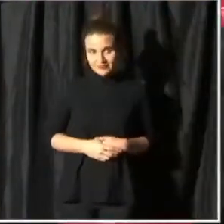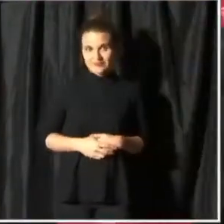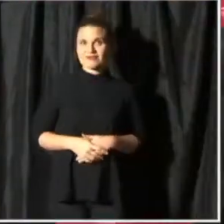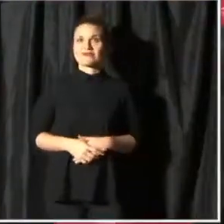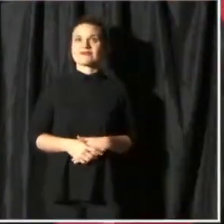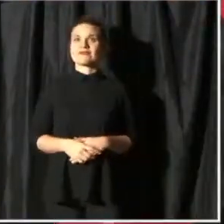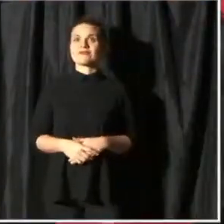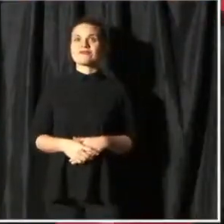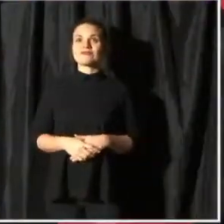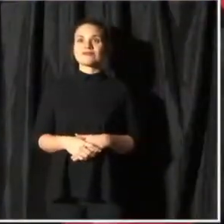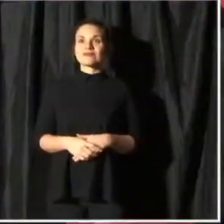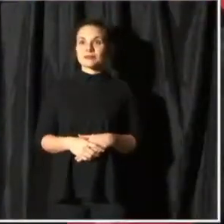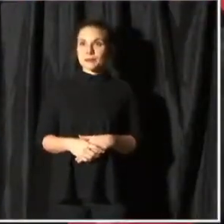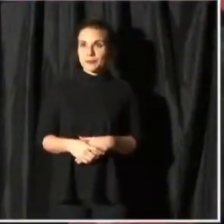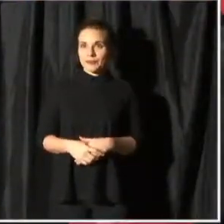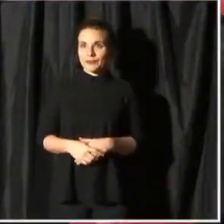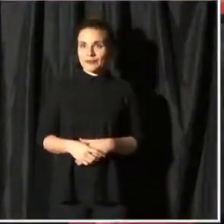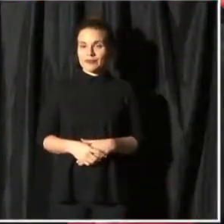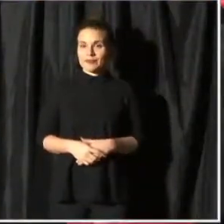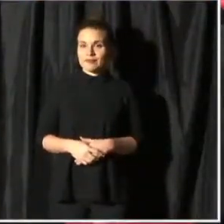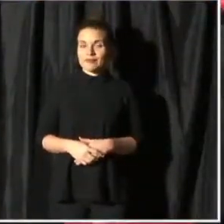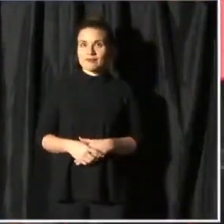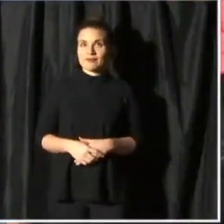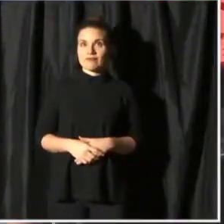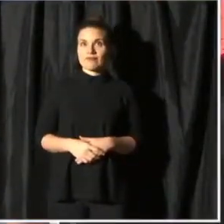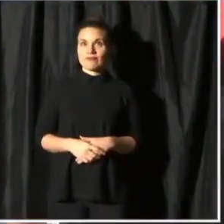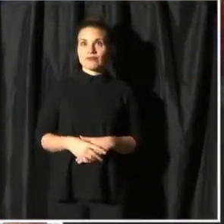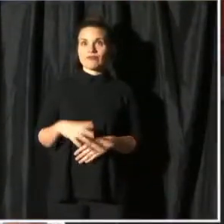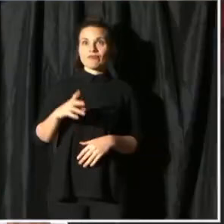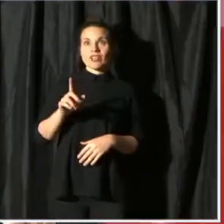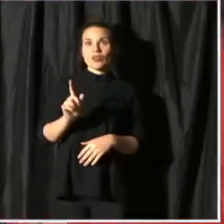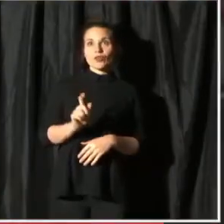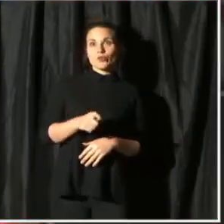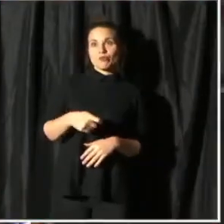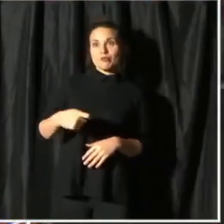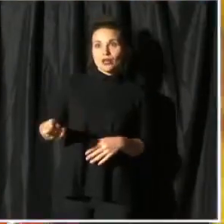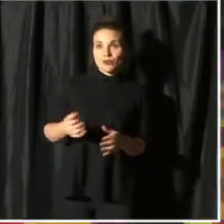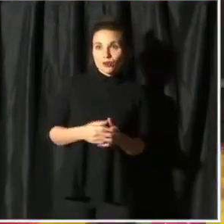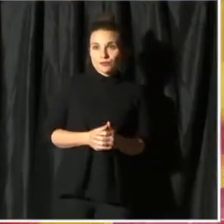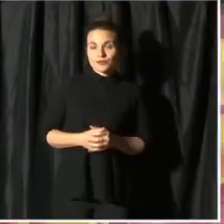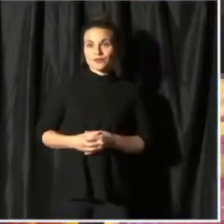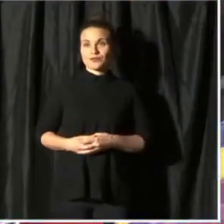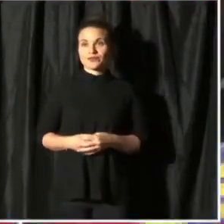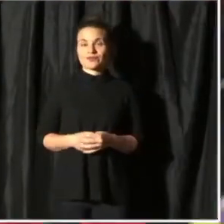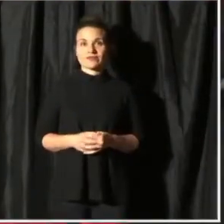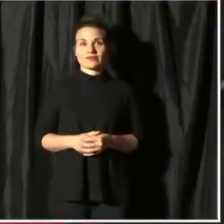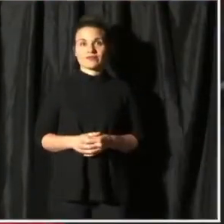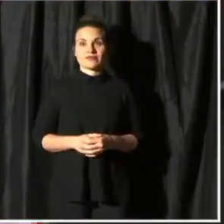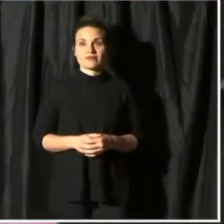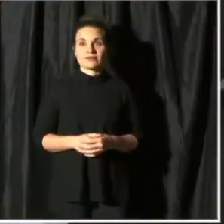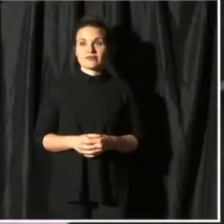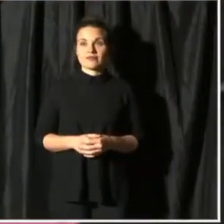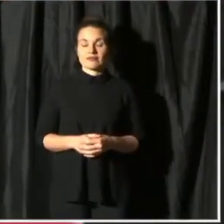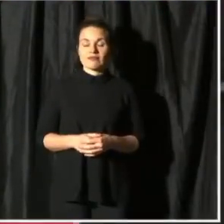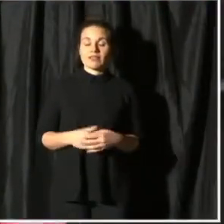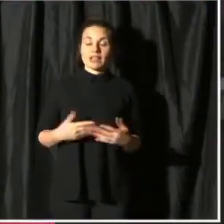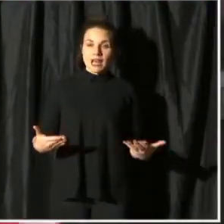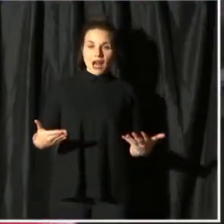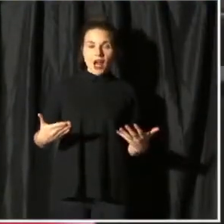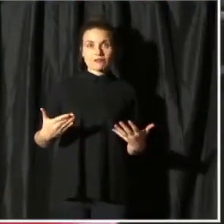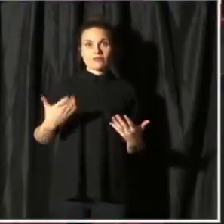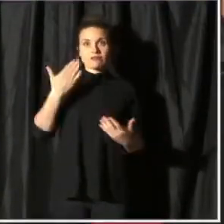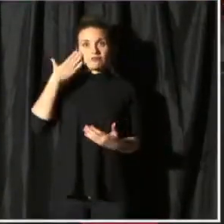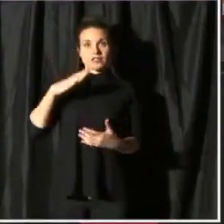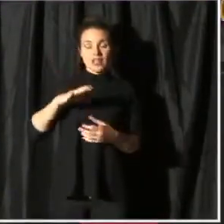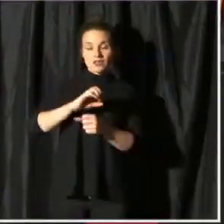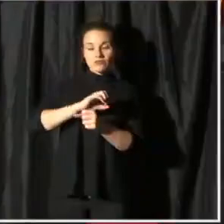évidemment comment ne pas demander au monde très éprouvé par la période que nous venons de vivre